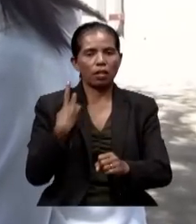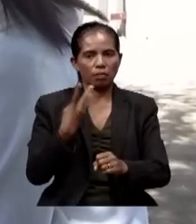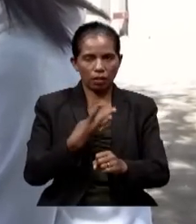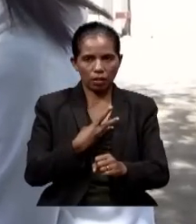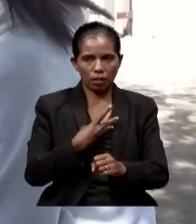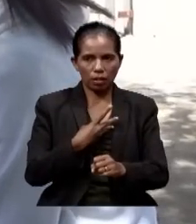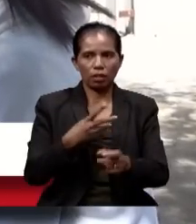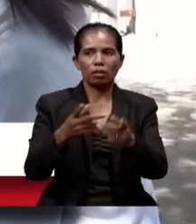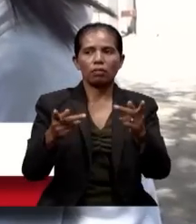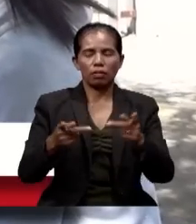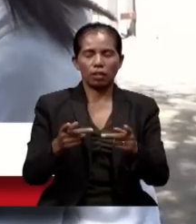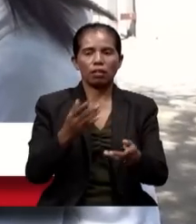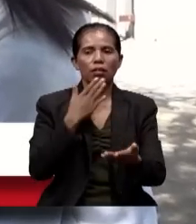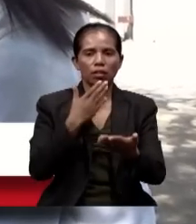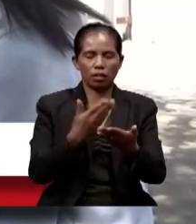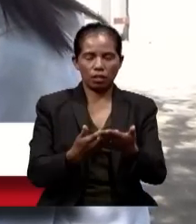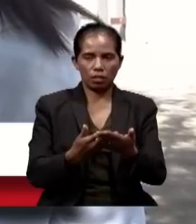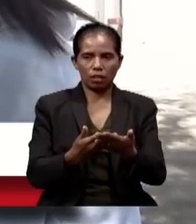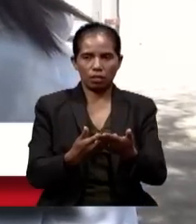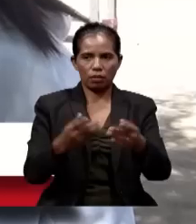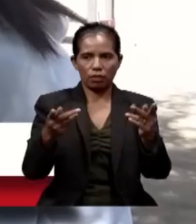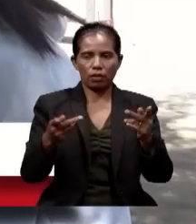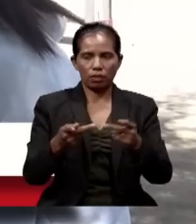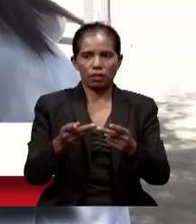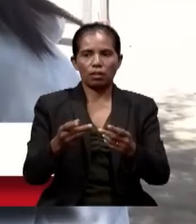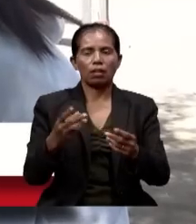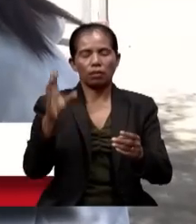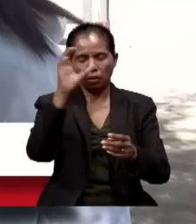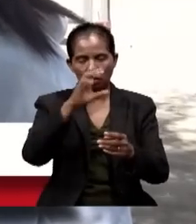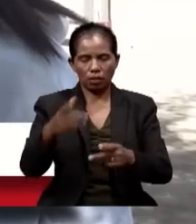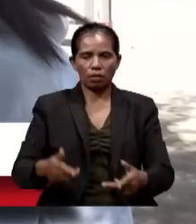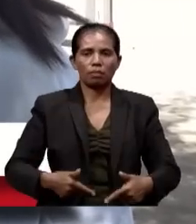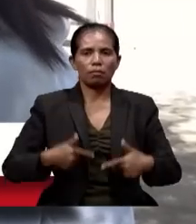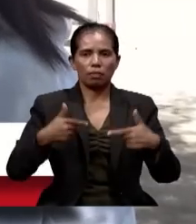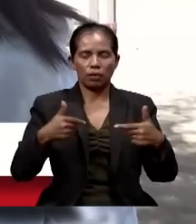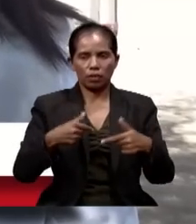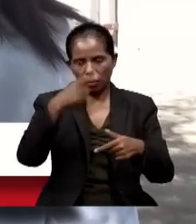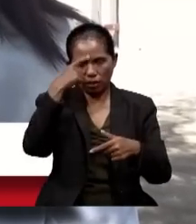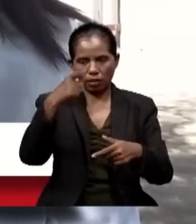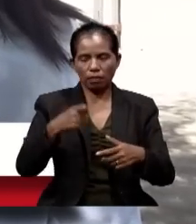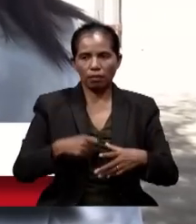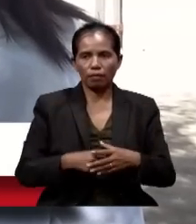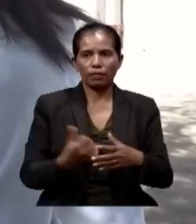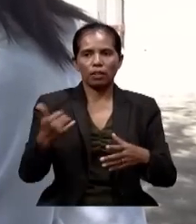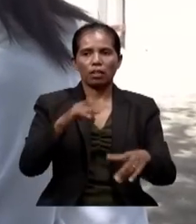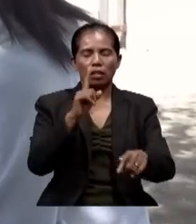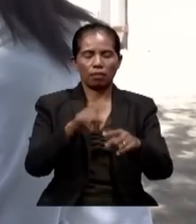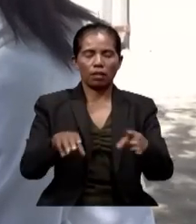atu fatine be sigur ne pa fatine be asa sirbu kamor sinia tamba sira bele se